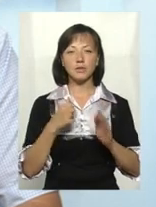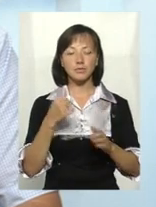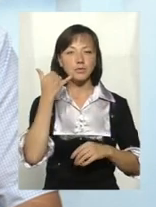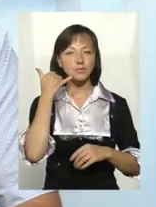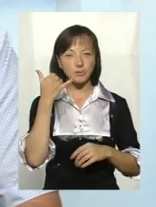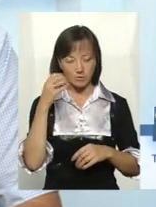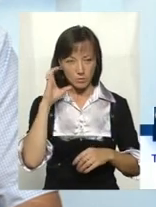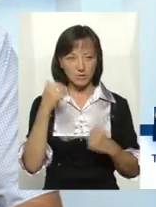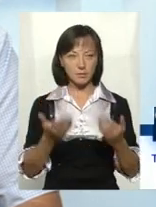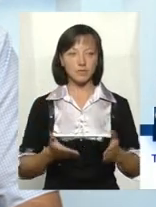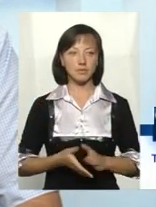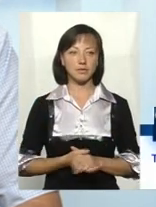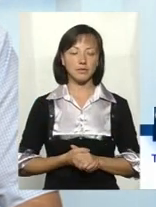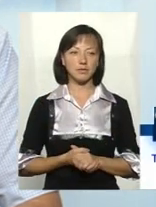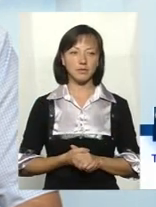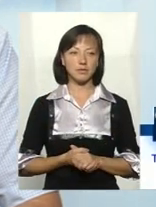61-90-60. Слухаємо вас. Говоріть, будь ласка.